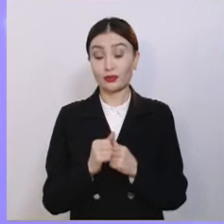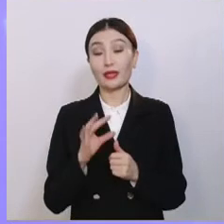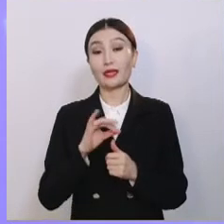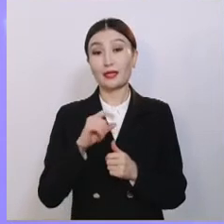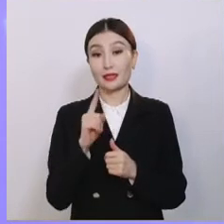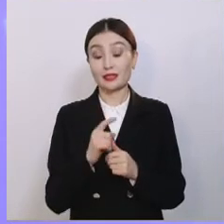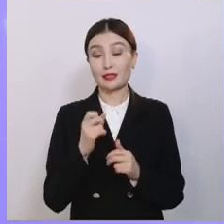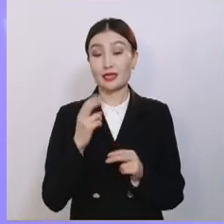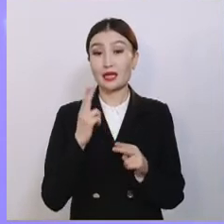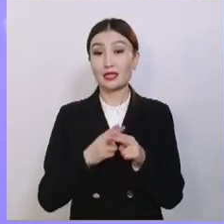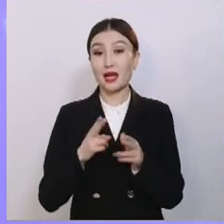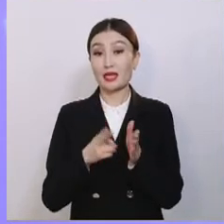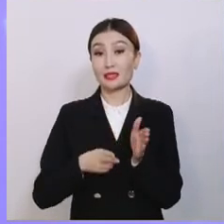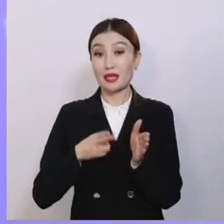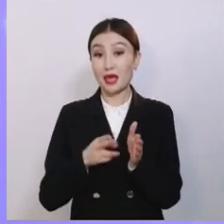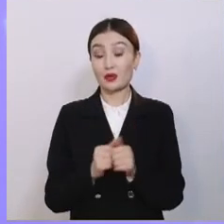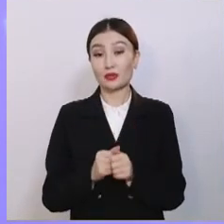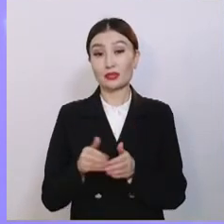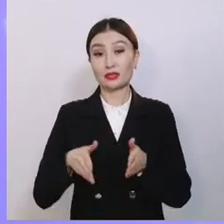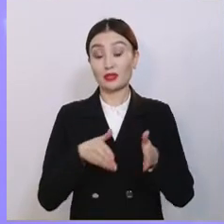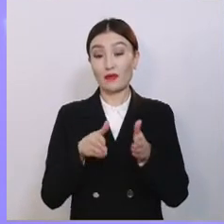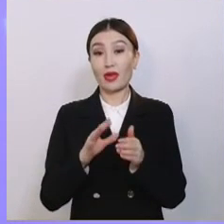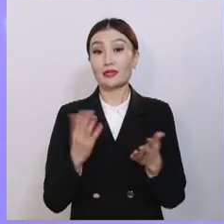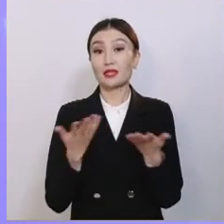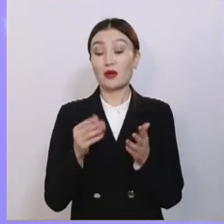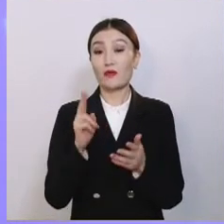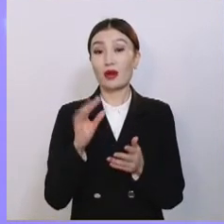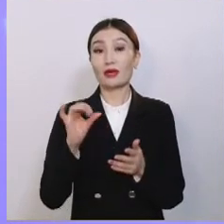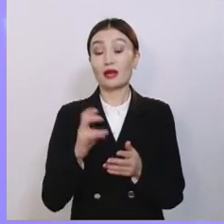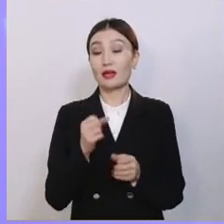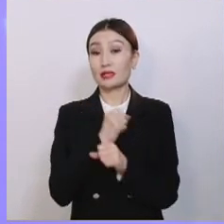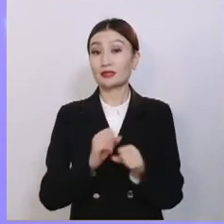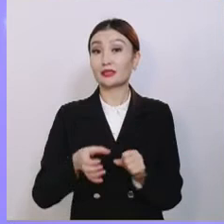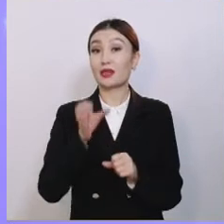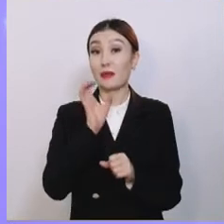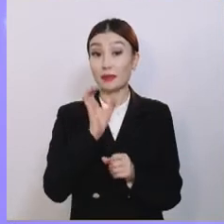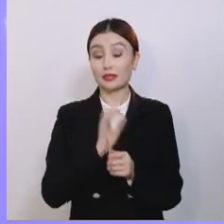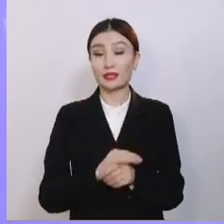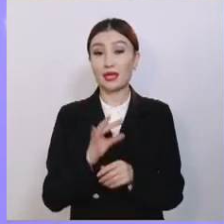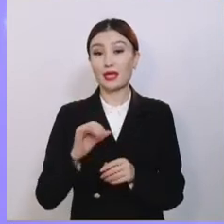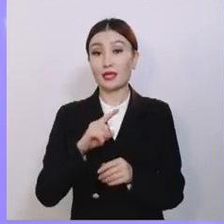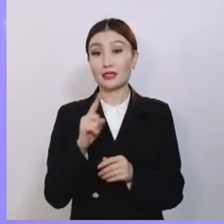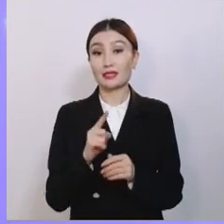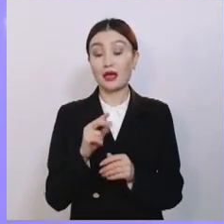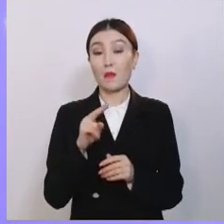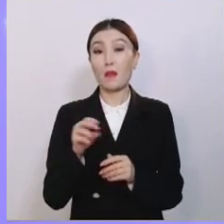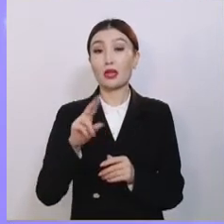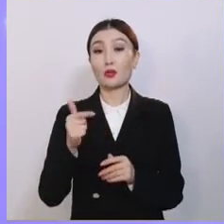Из железнодорожного. Из какого крана нельзя напиться? Из